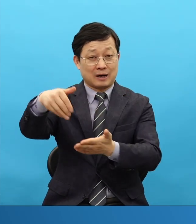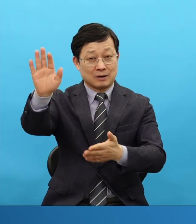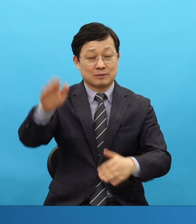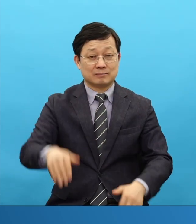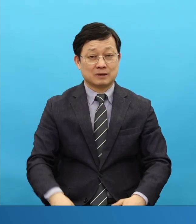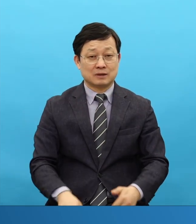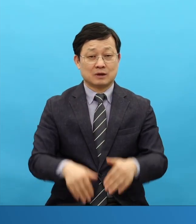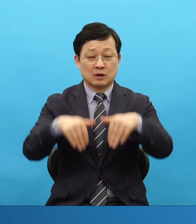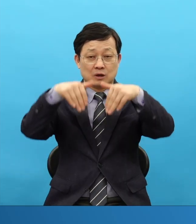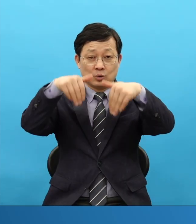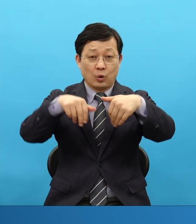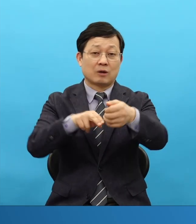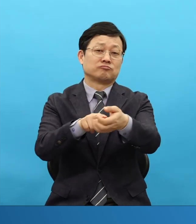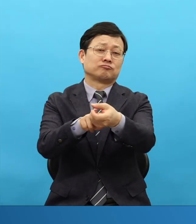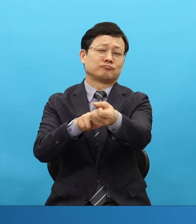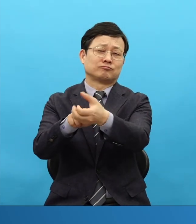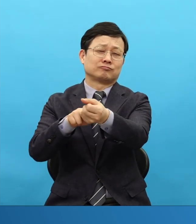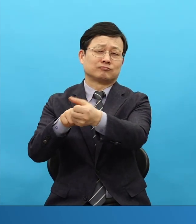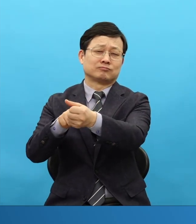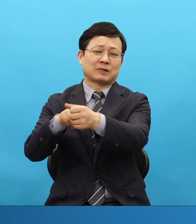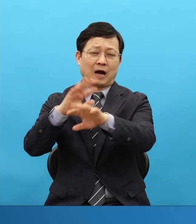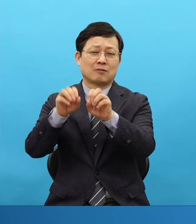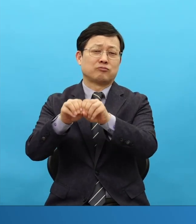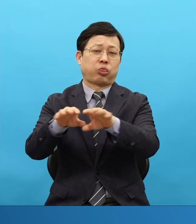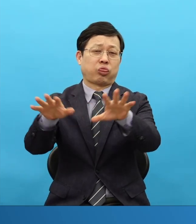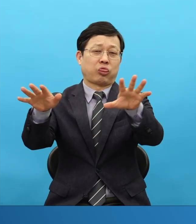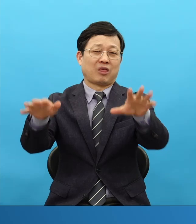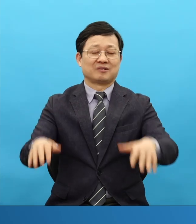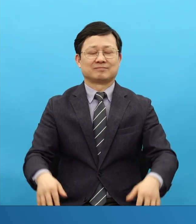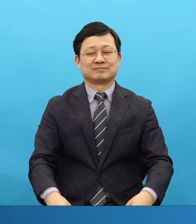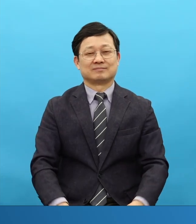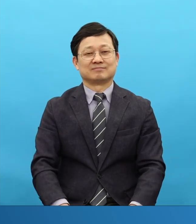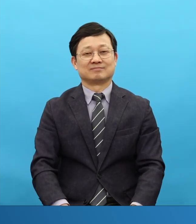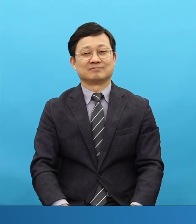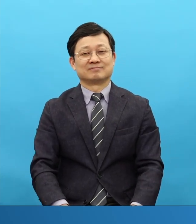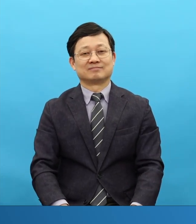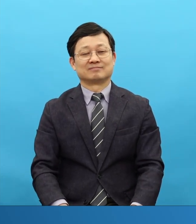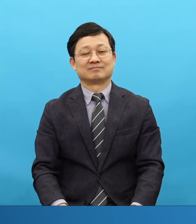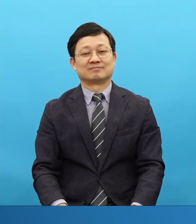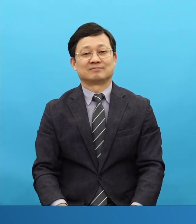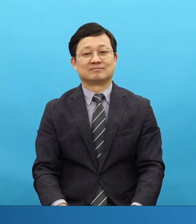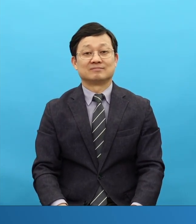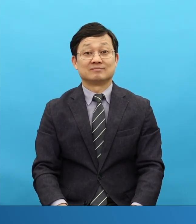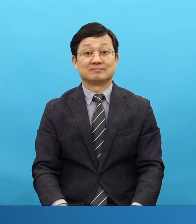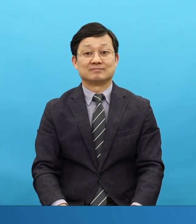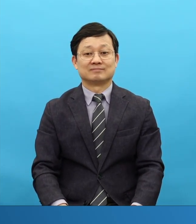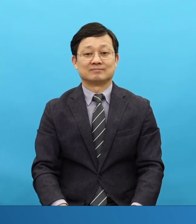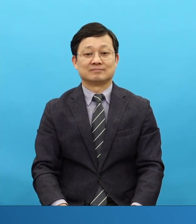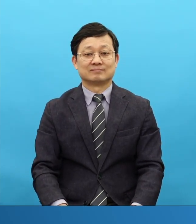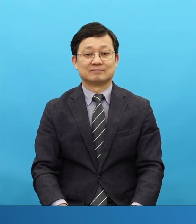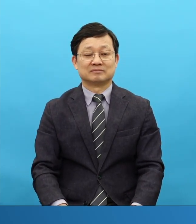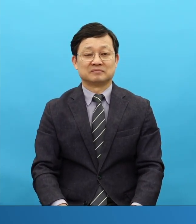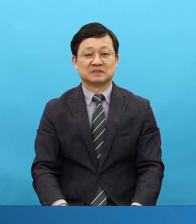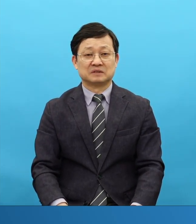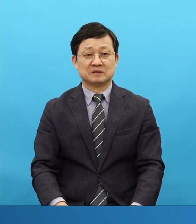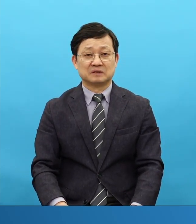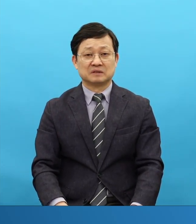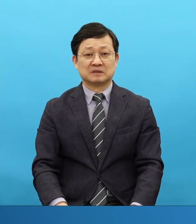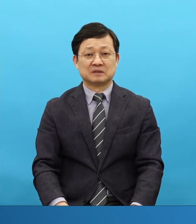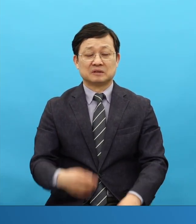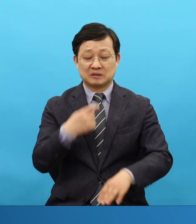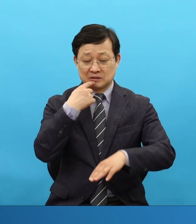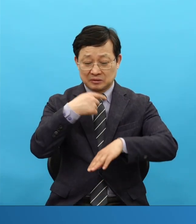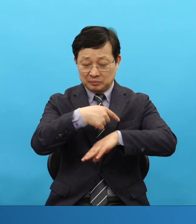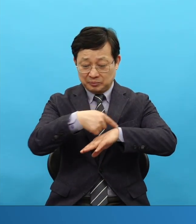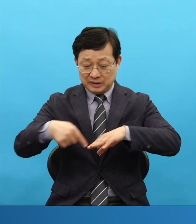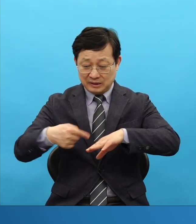노예 시장에 팔아버렸어요. And they sold them off into the slave markets. 또 이상한 노예들 데리고 와서 이스라엘을